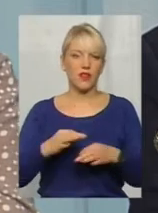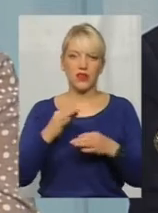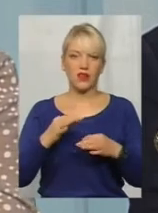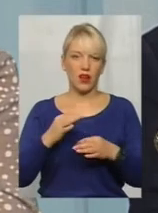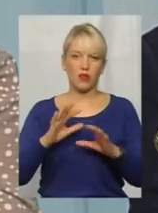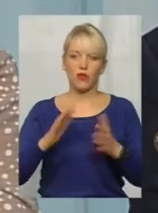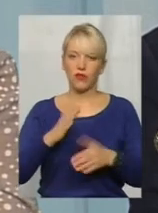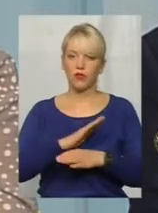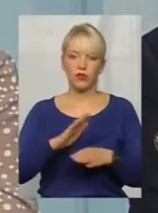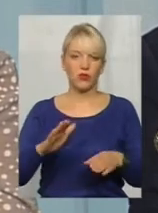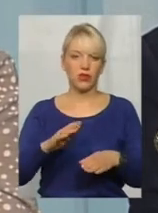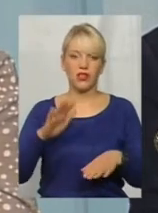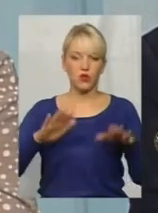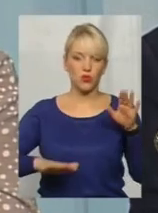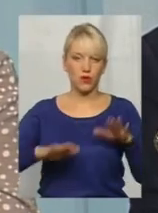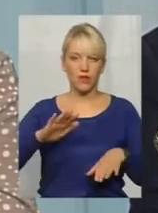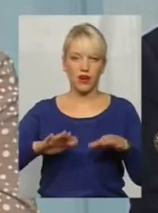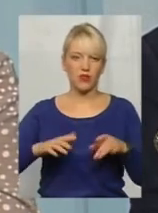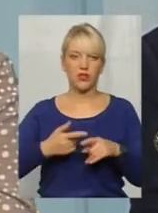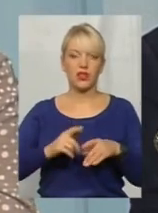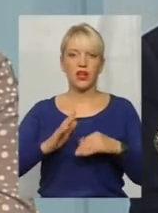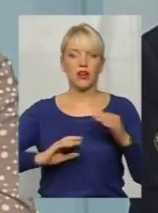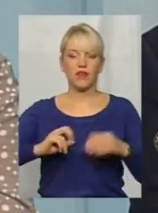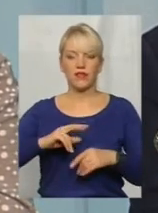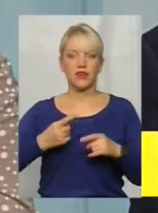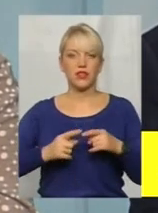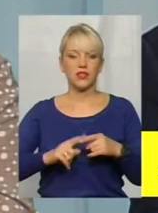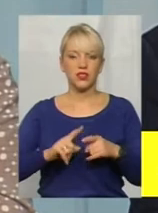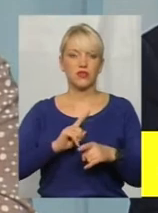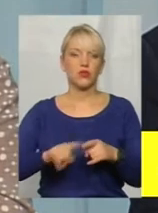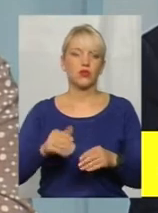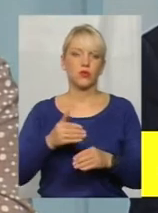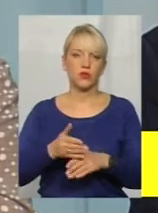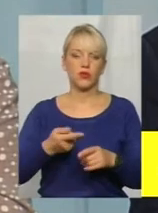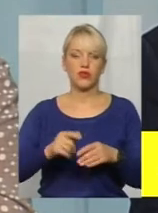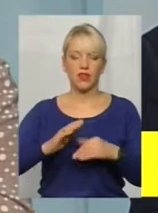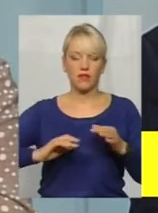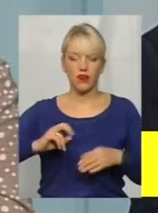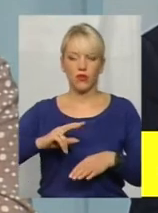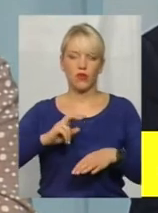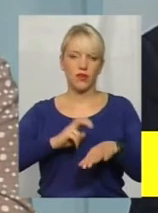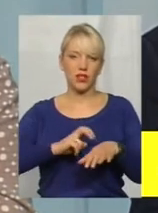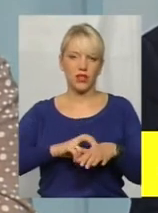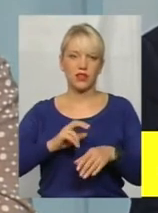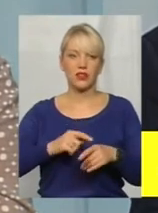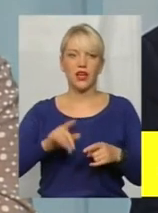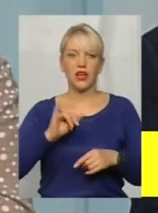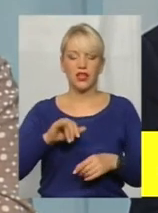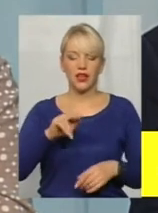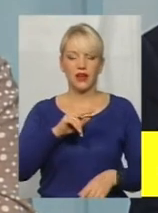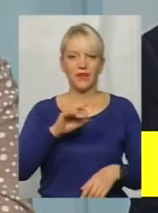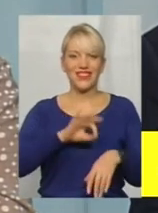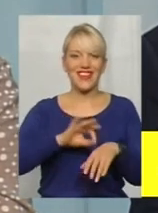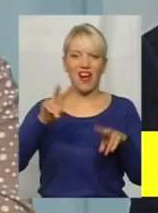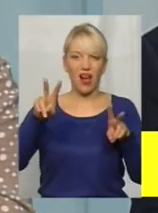не сумніваюся в кваліфікації цих лікарів швидкої допомоги. Це кваліфіковані лікарі, і діагноз біологічної смерті